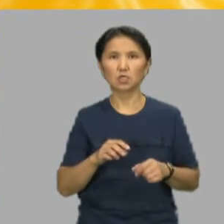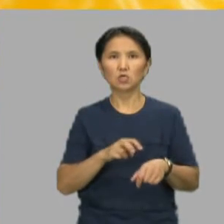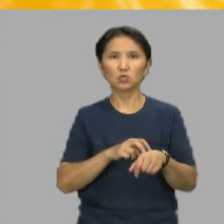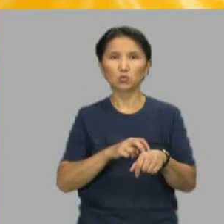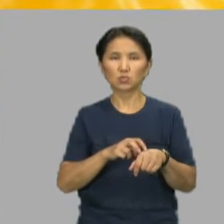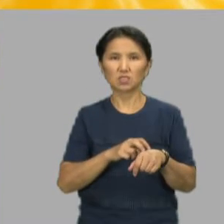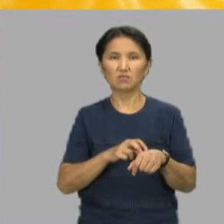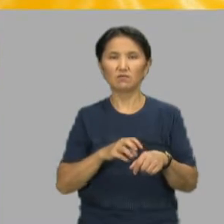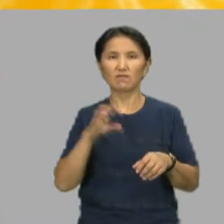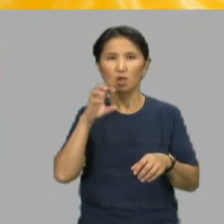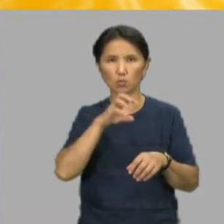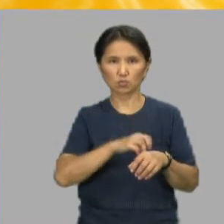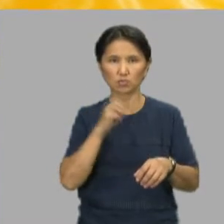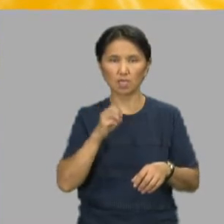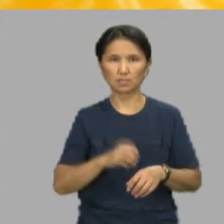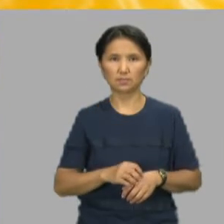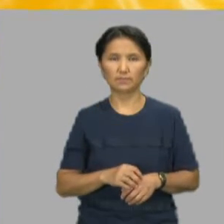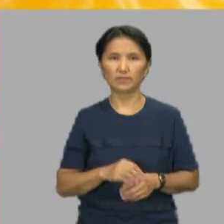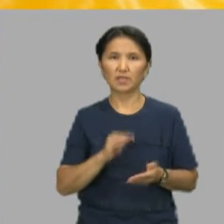кусает.